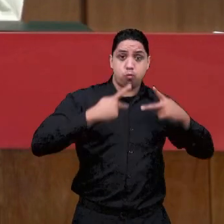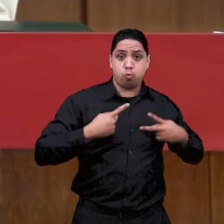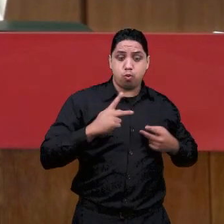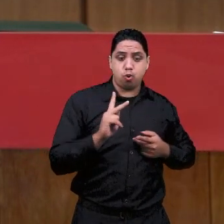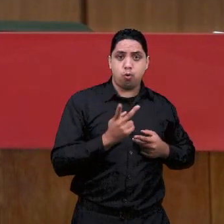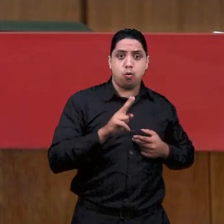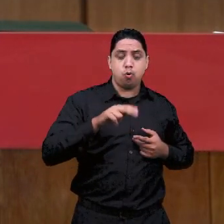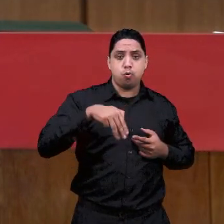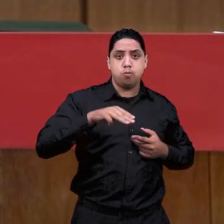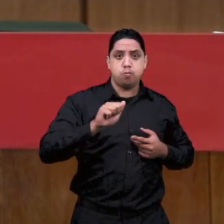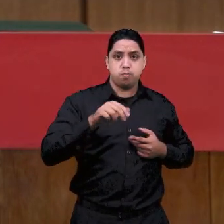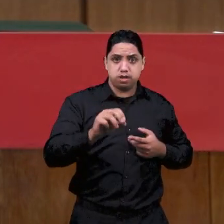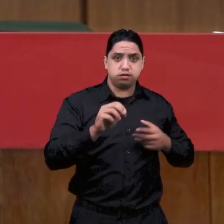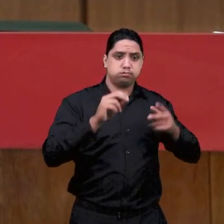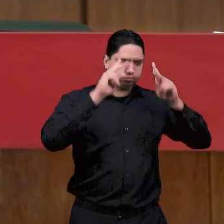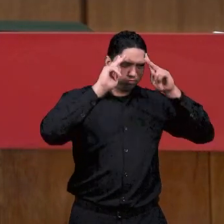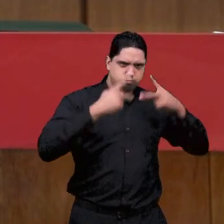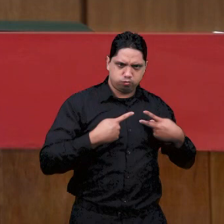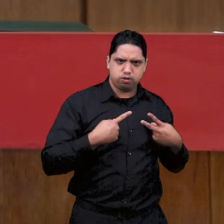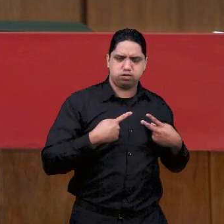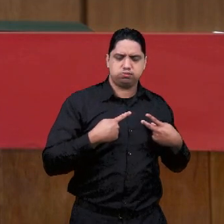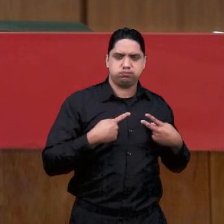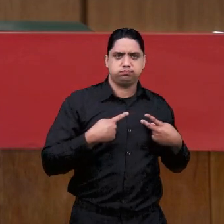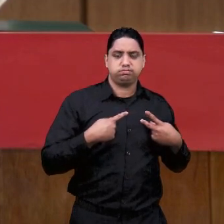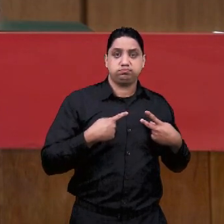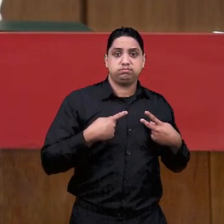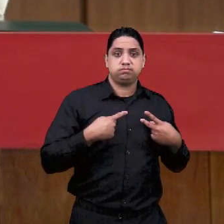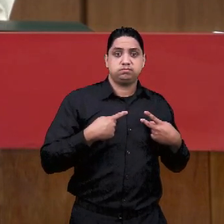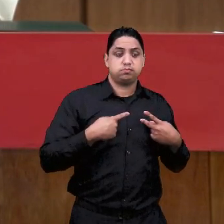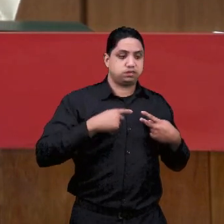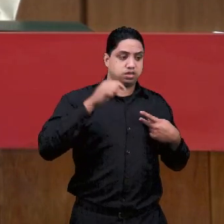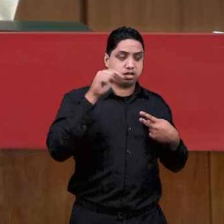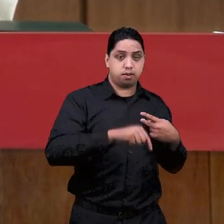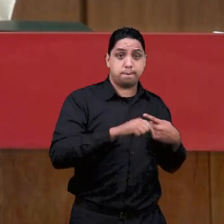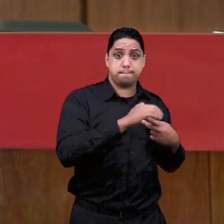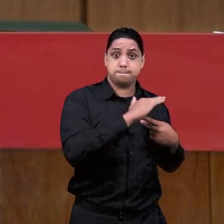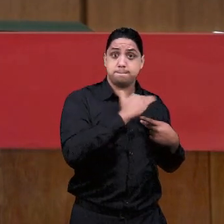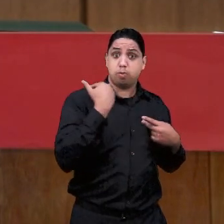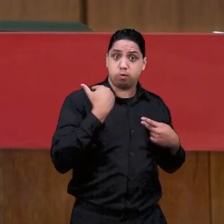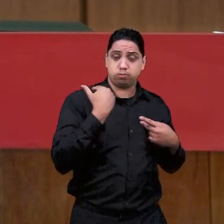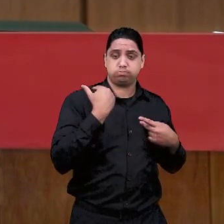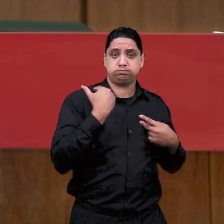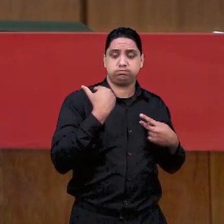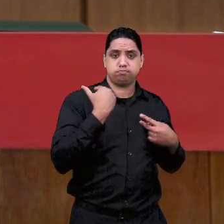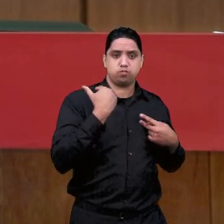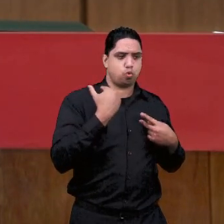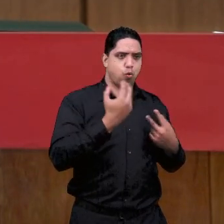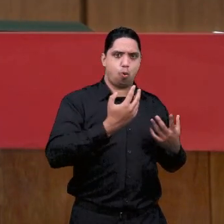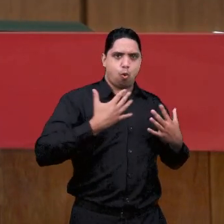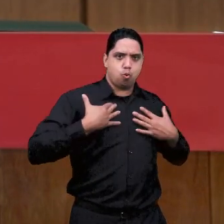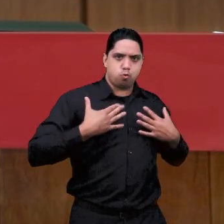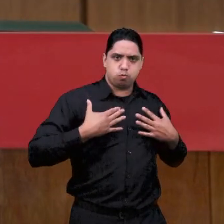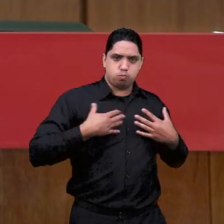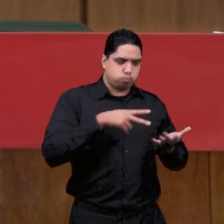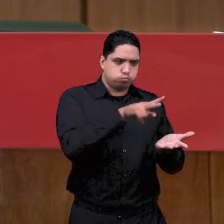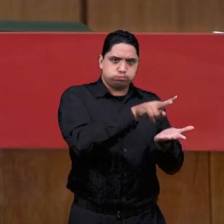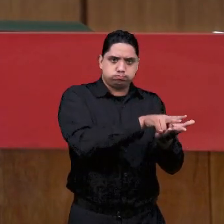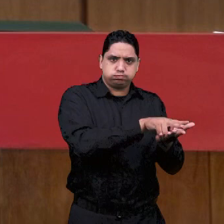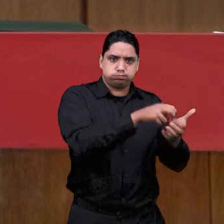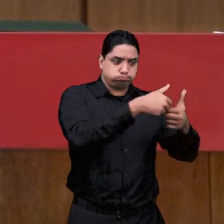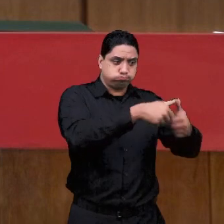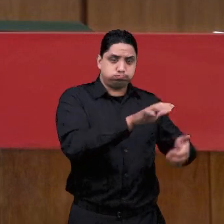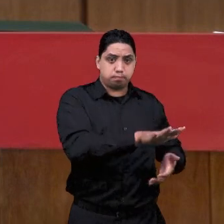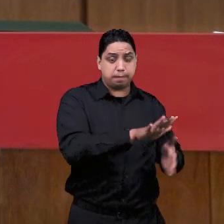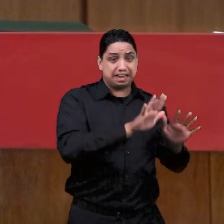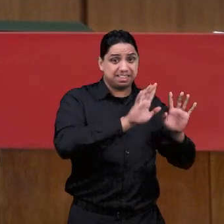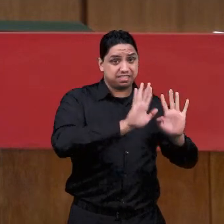celui-là, Jésus comme homme, il meurt comme un homme, le corps était là. Quand il ressuscite,